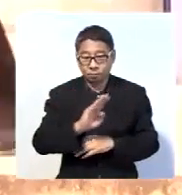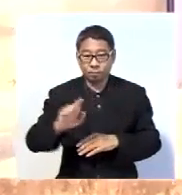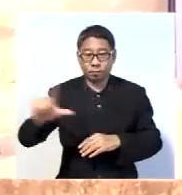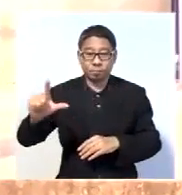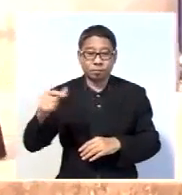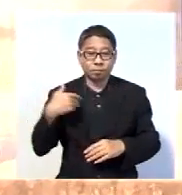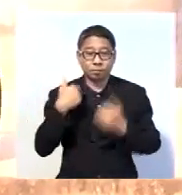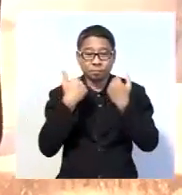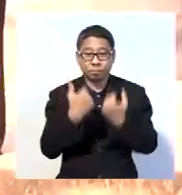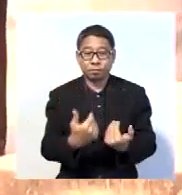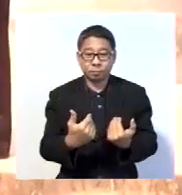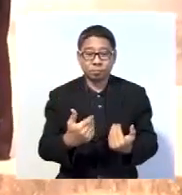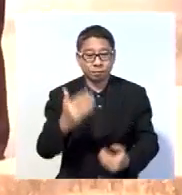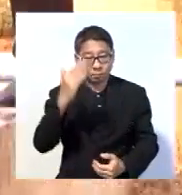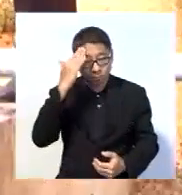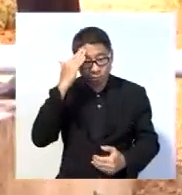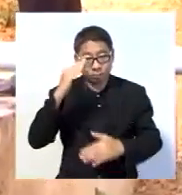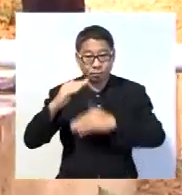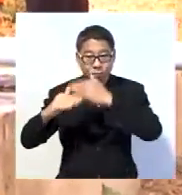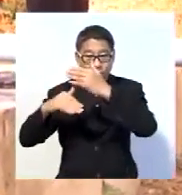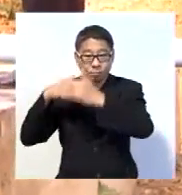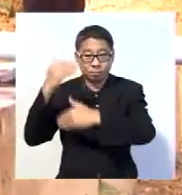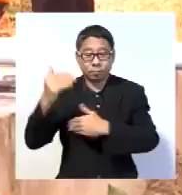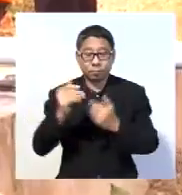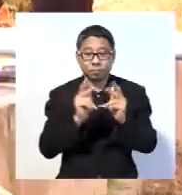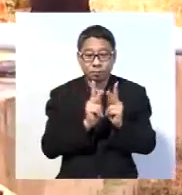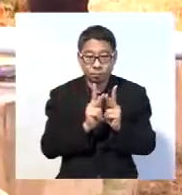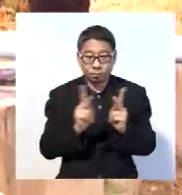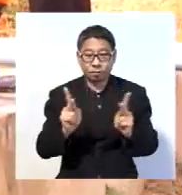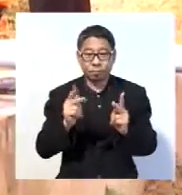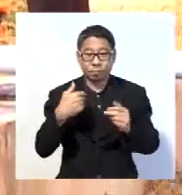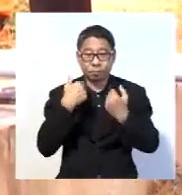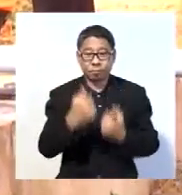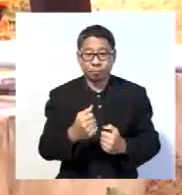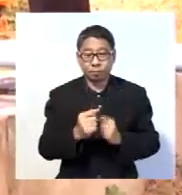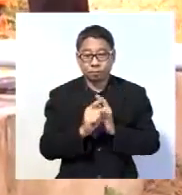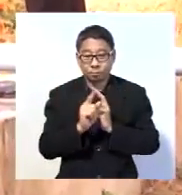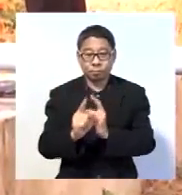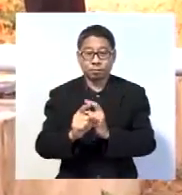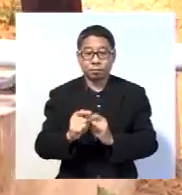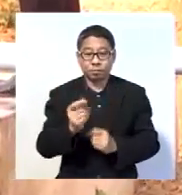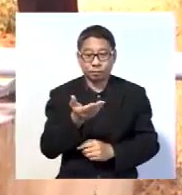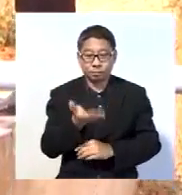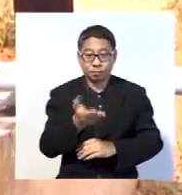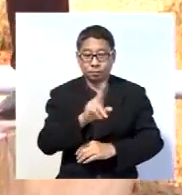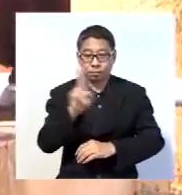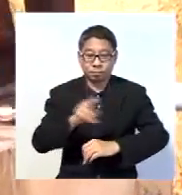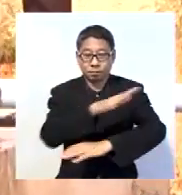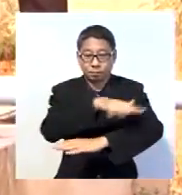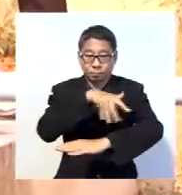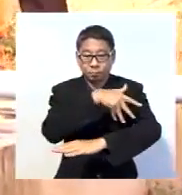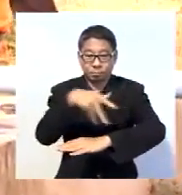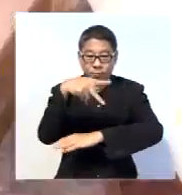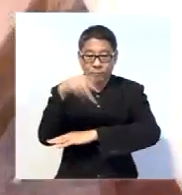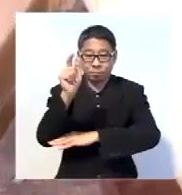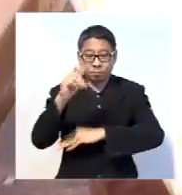619,426 ล้านบาทรวมถึงรับทราบความก้าวหน้าของคณะทำงานติดตามการขอใช้พื้นที่ป่าในโครงการพัฒ